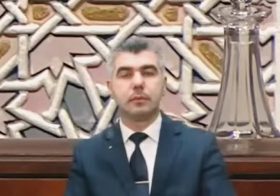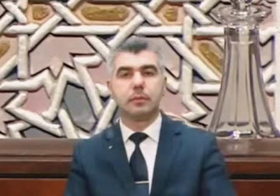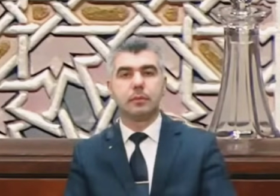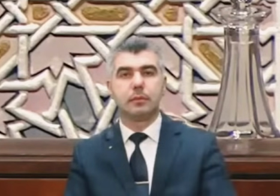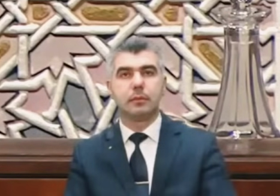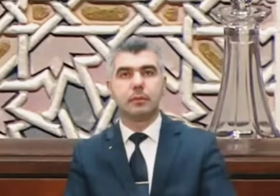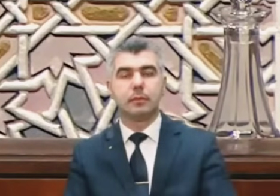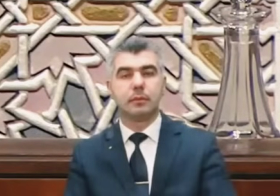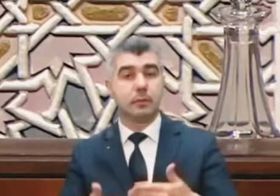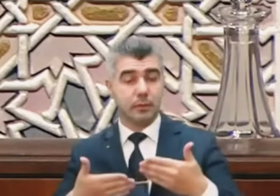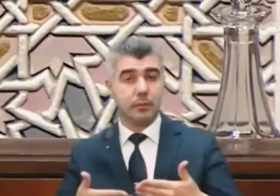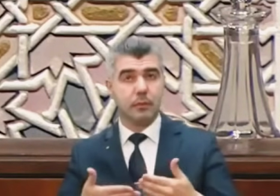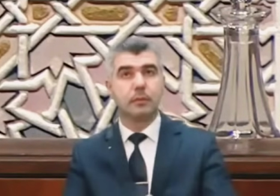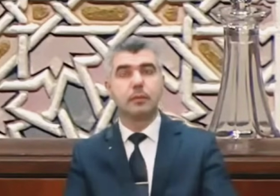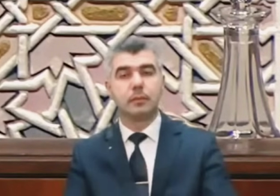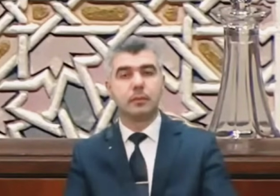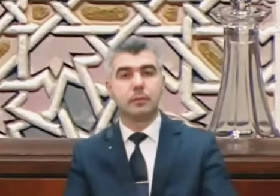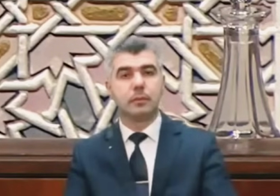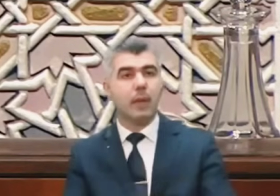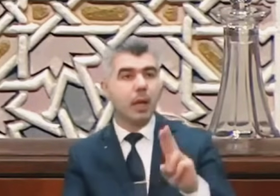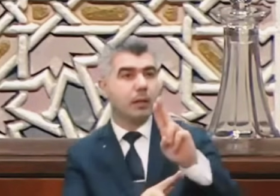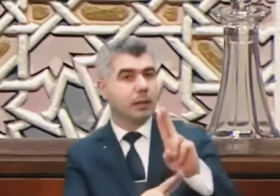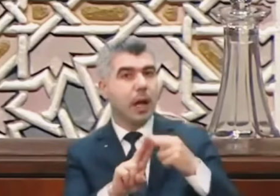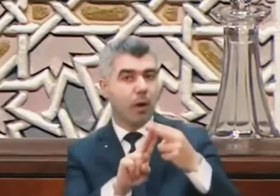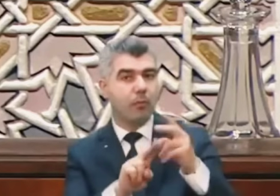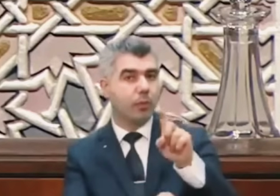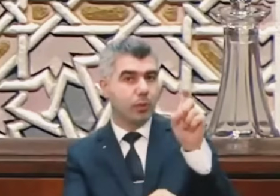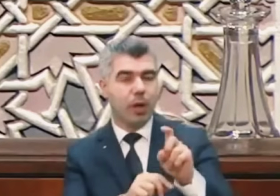نحن نواصل أشغالنا. أجيب السيد الرئيس، أجيب،